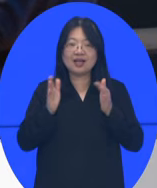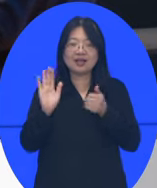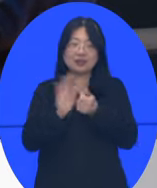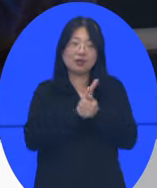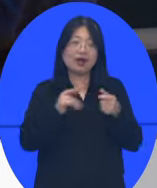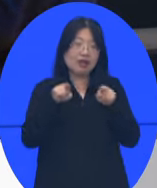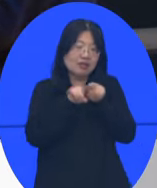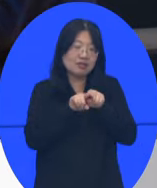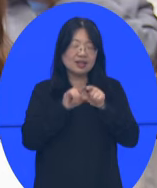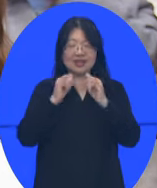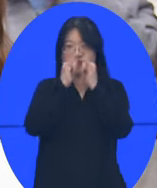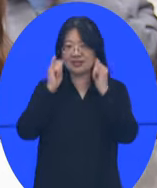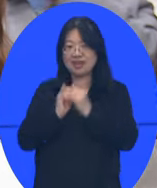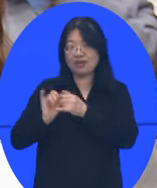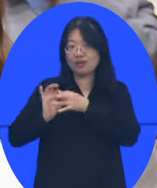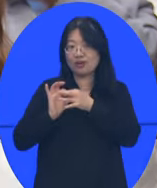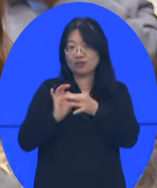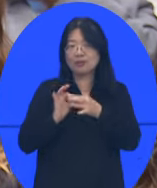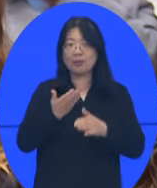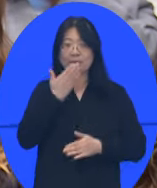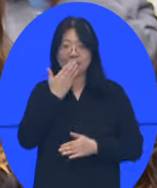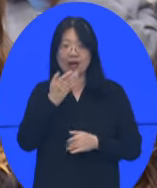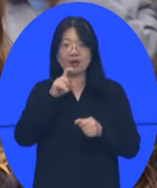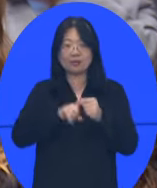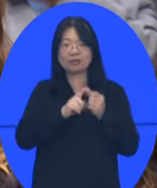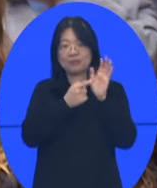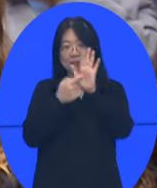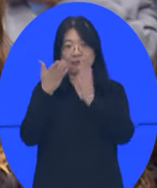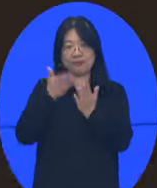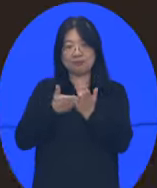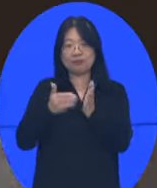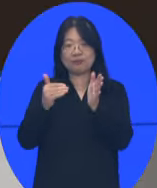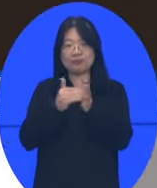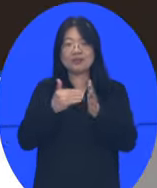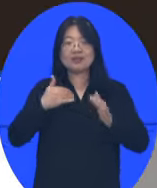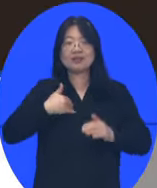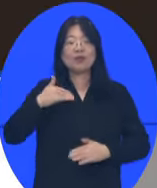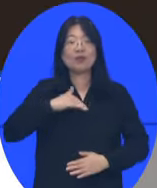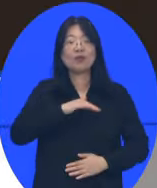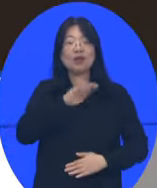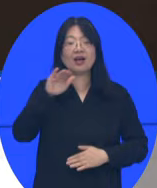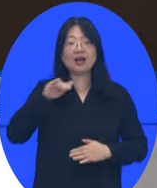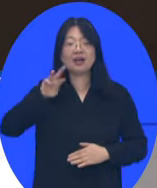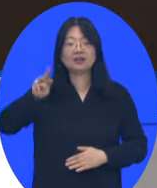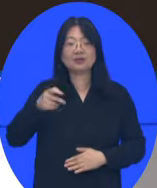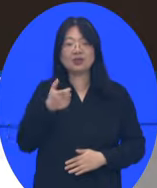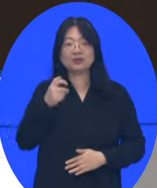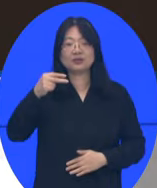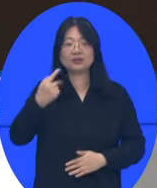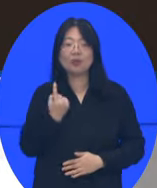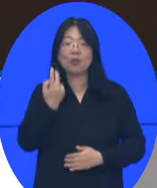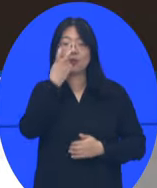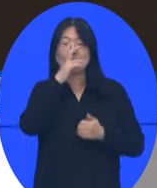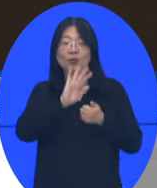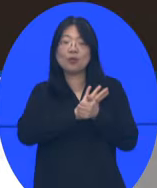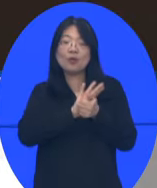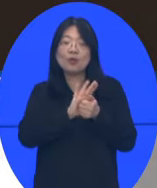함께해야 사회가 지속 가능하다며 취지도 밝혔습니다 저희는 어 360도